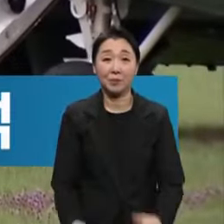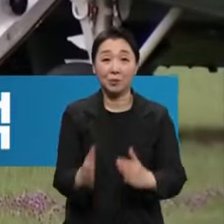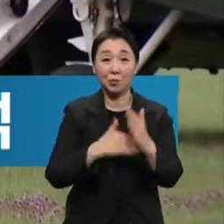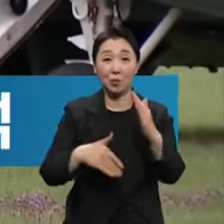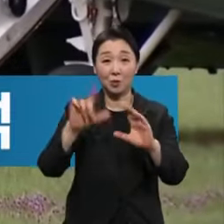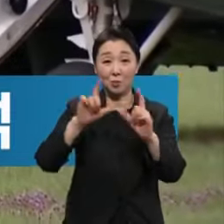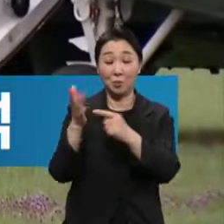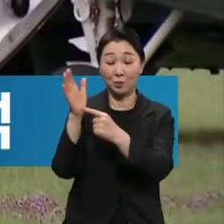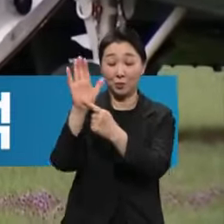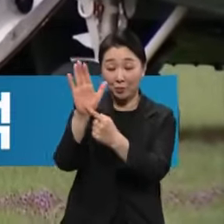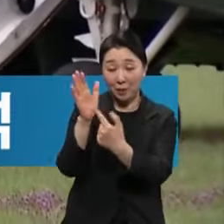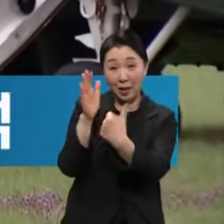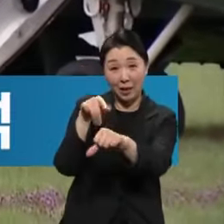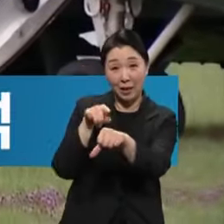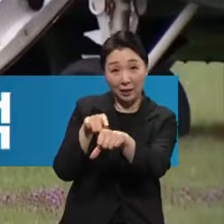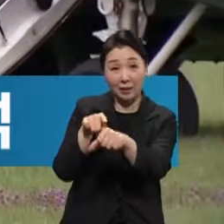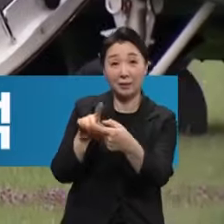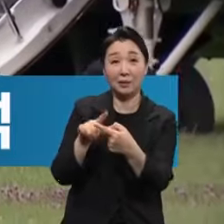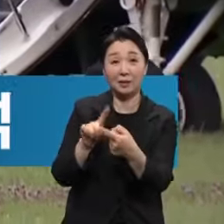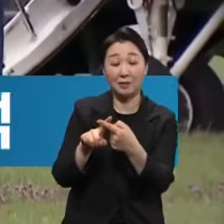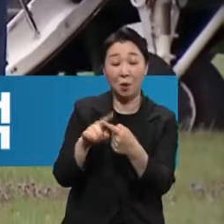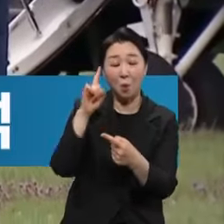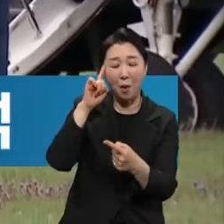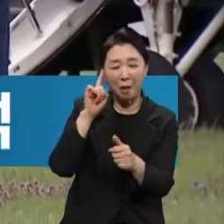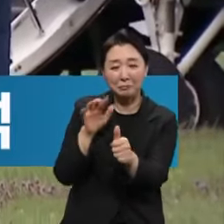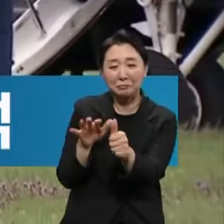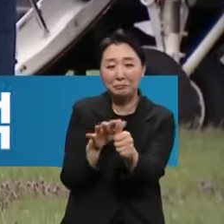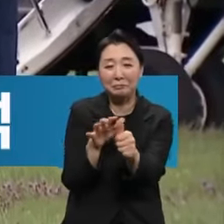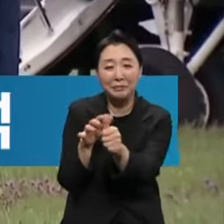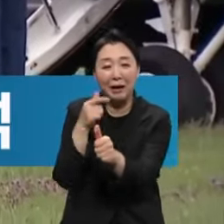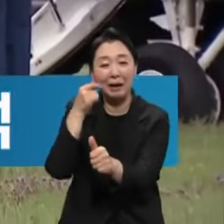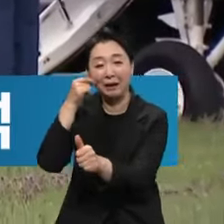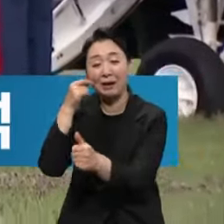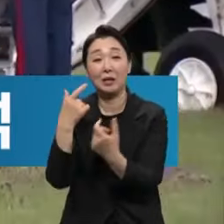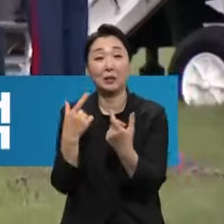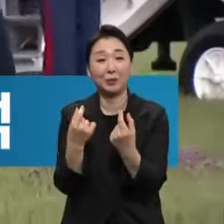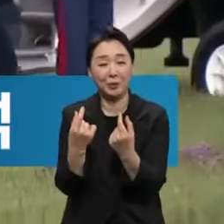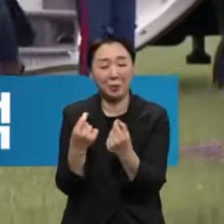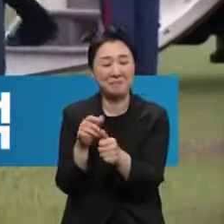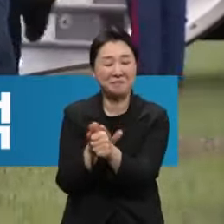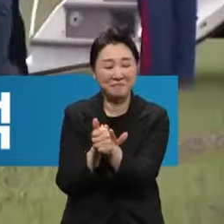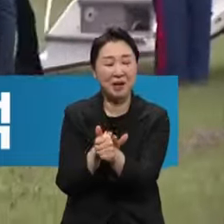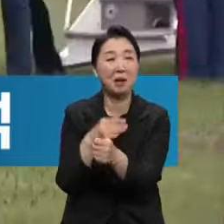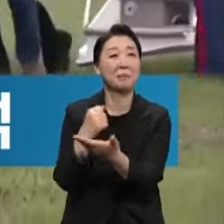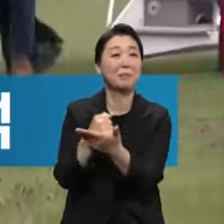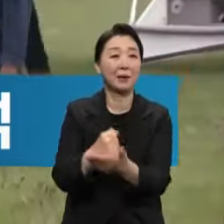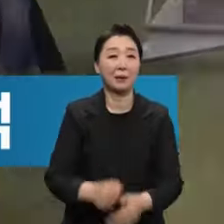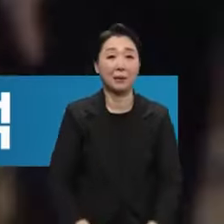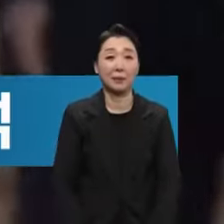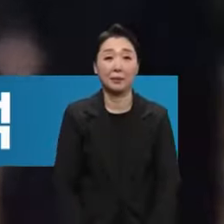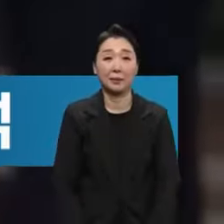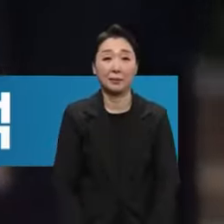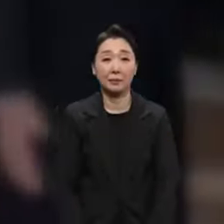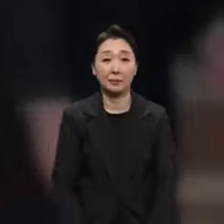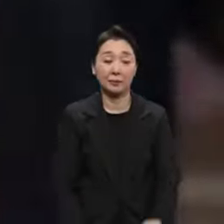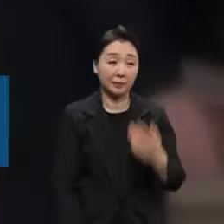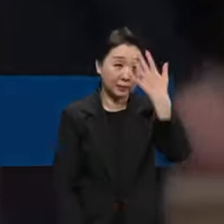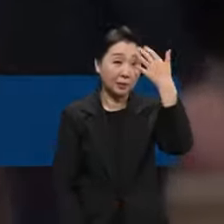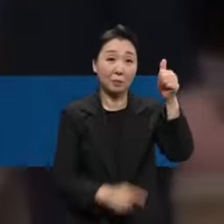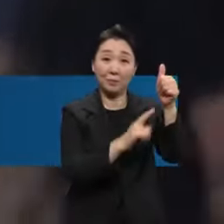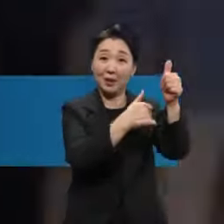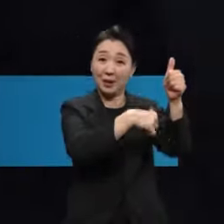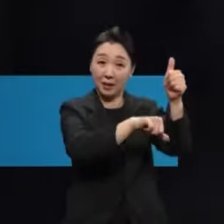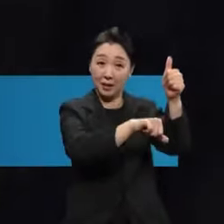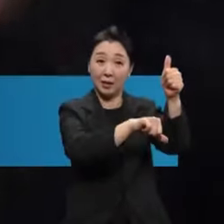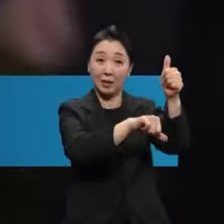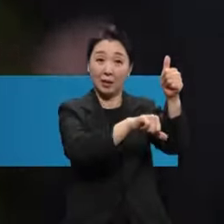공개적으로 모습을 드러낸 헌터에 대해서 셀러브리티 대우를 받았다 이렇게 비꼬았습니다. 같은 날 트럼프 대통령의